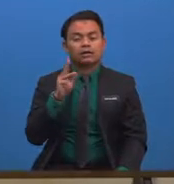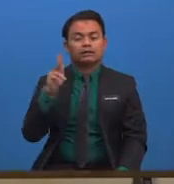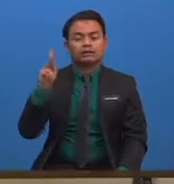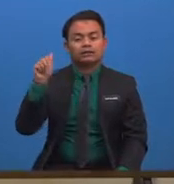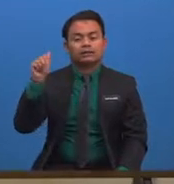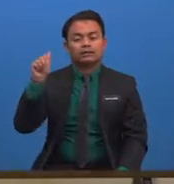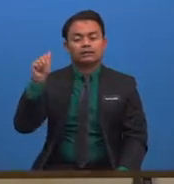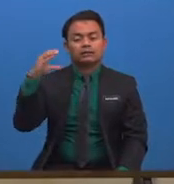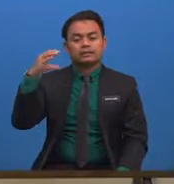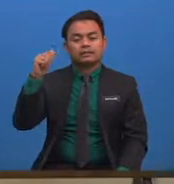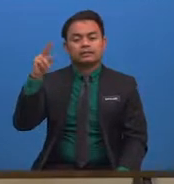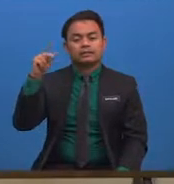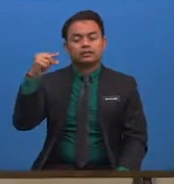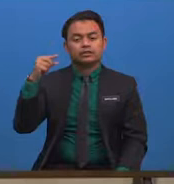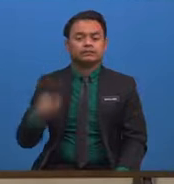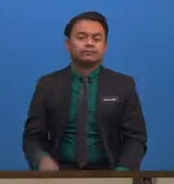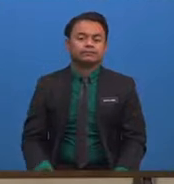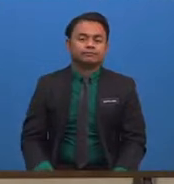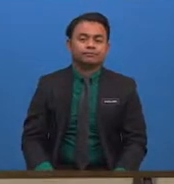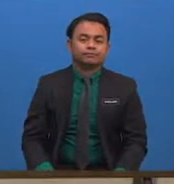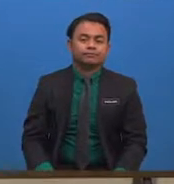bersama-sama pecel